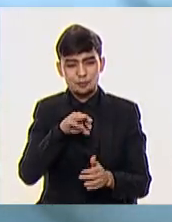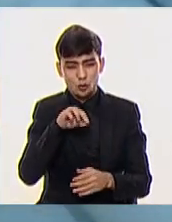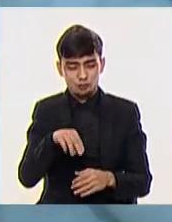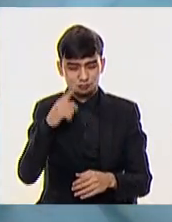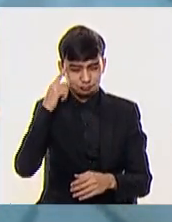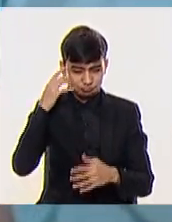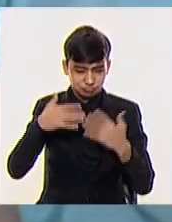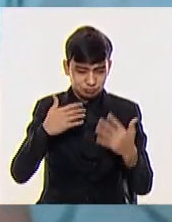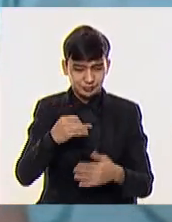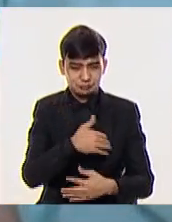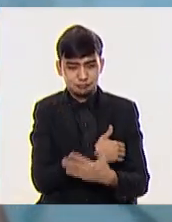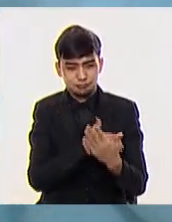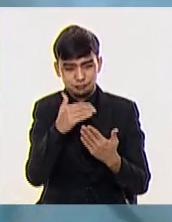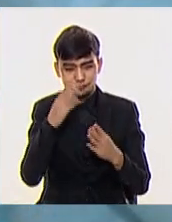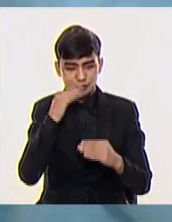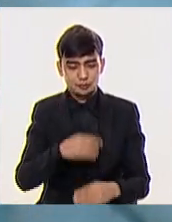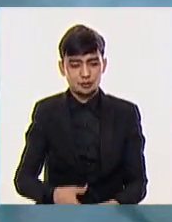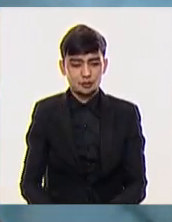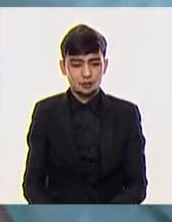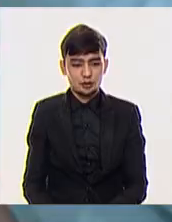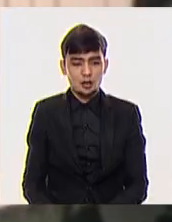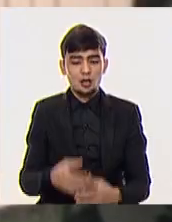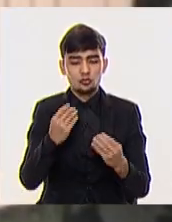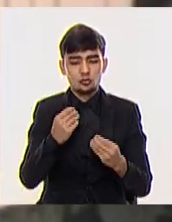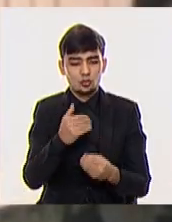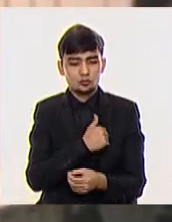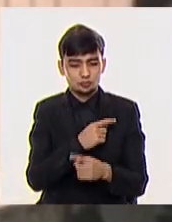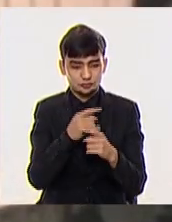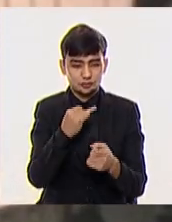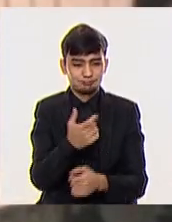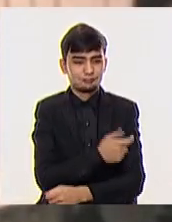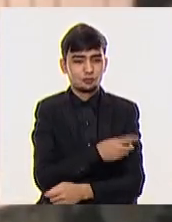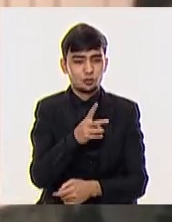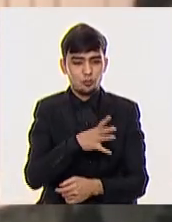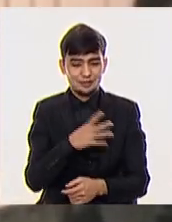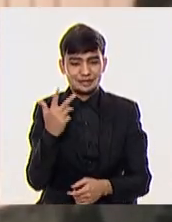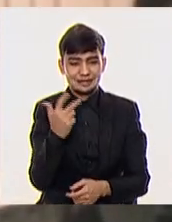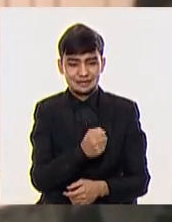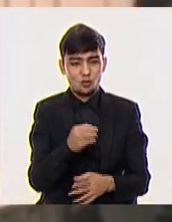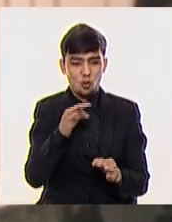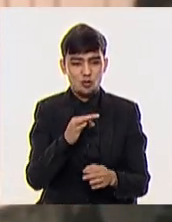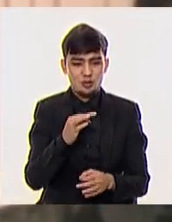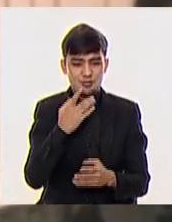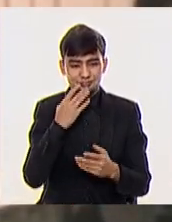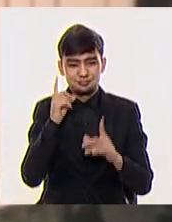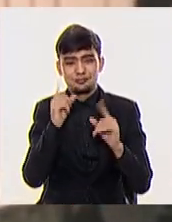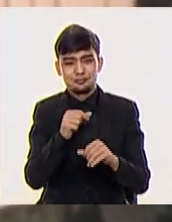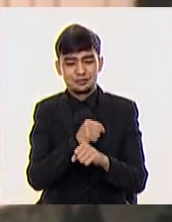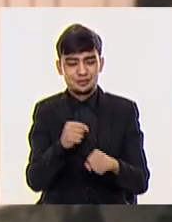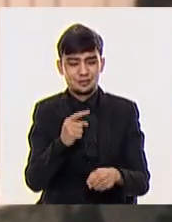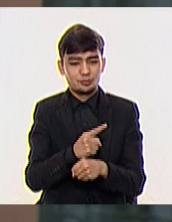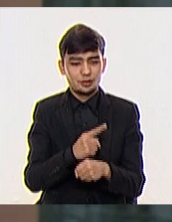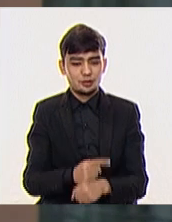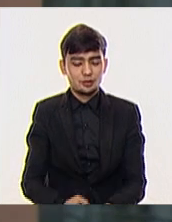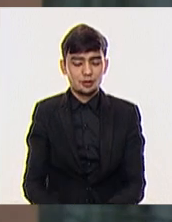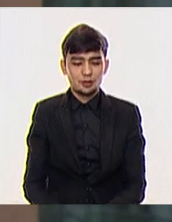бас айналып температура көтерілуі мүмкін. Айта кету керек, бүгінгі екпе алғандарға 3 аптаның ішінде шетелге шығуға рұқсат